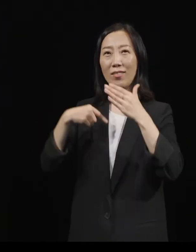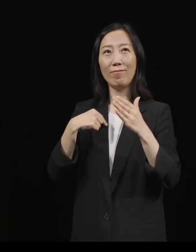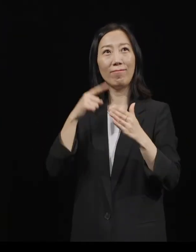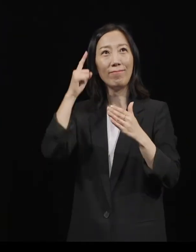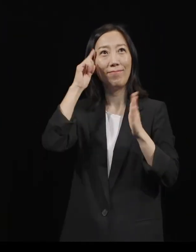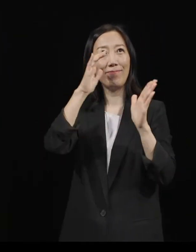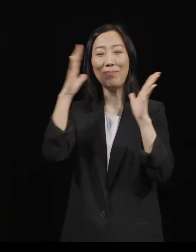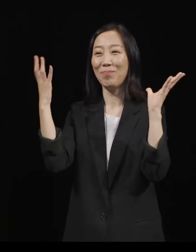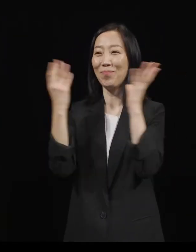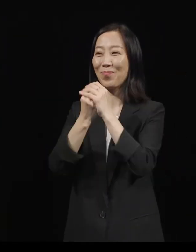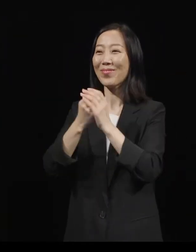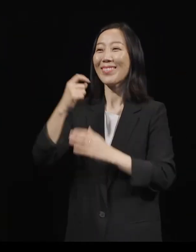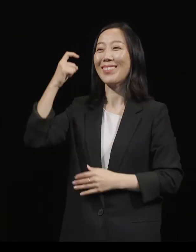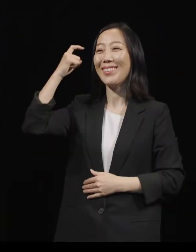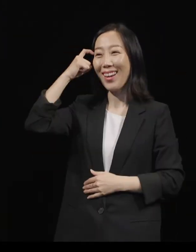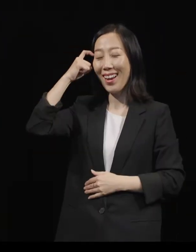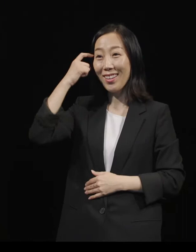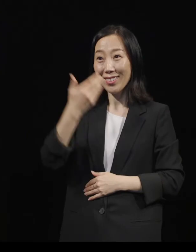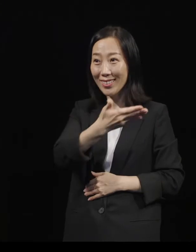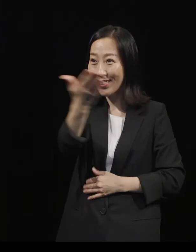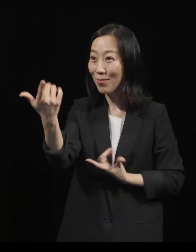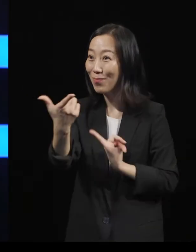완벽합니다. 저도 마찬가지였고요.